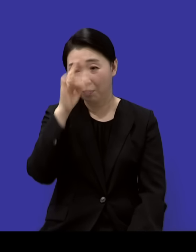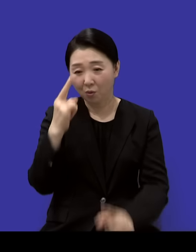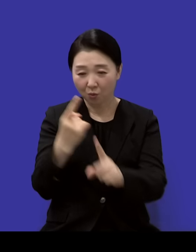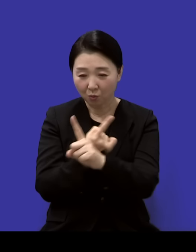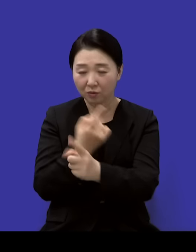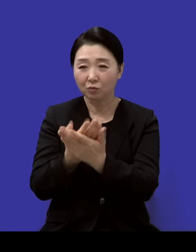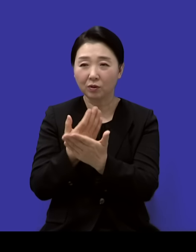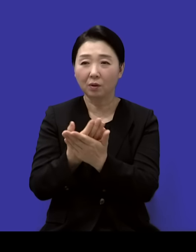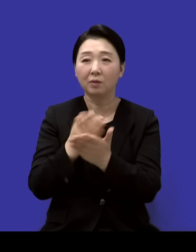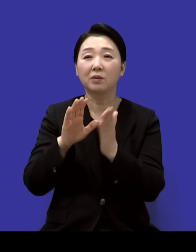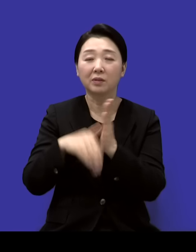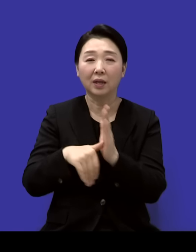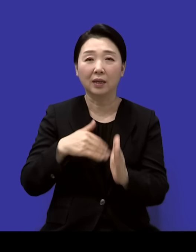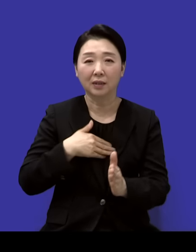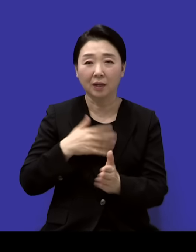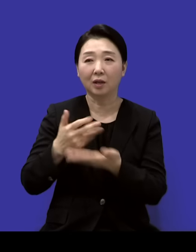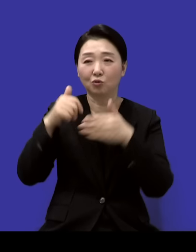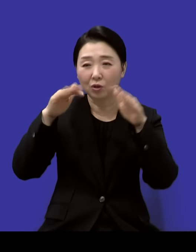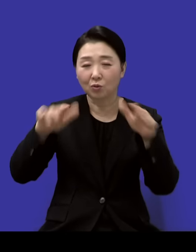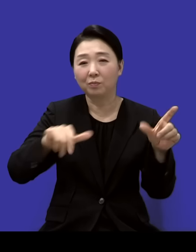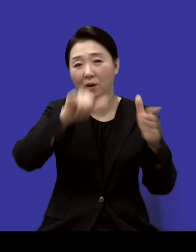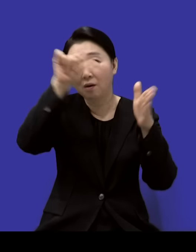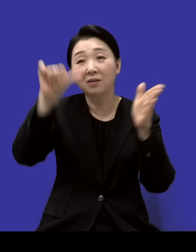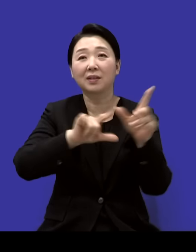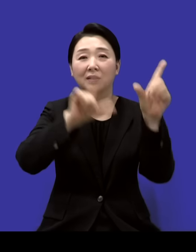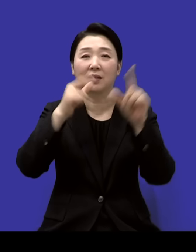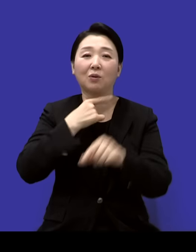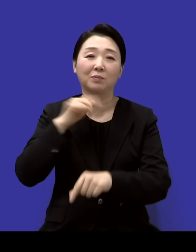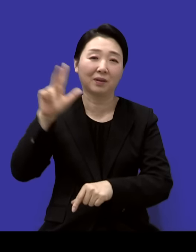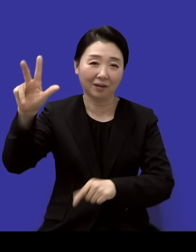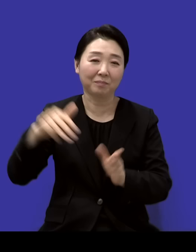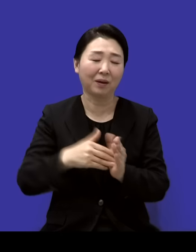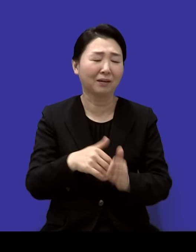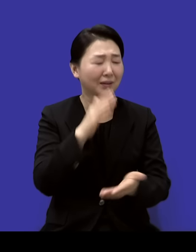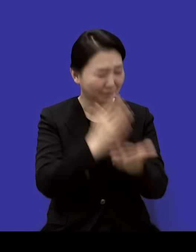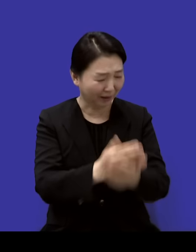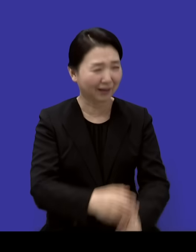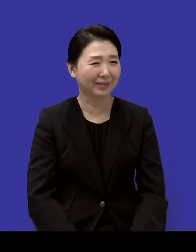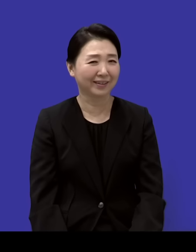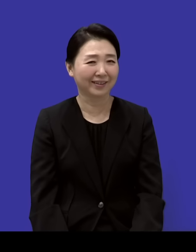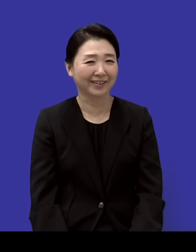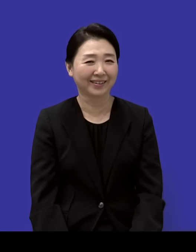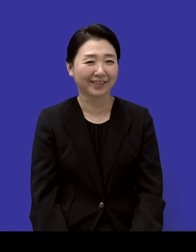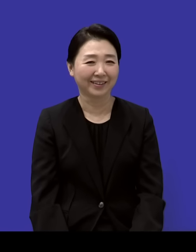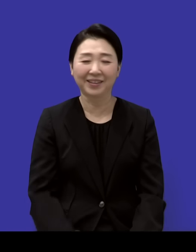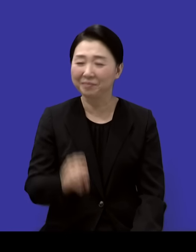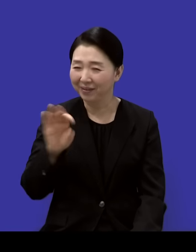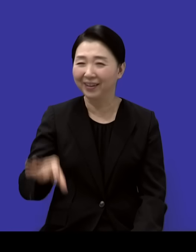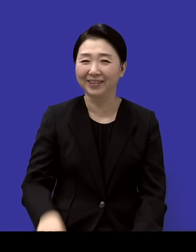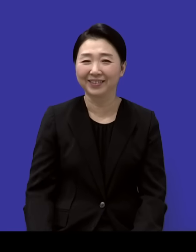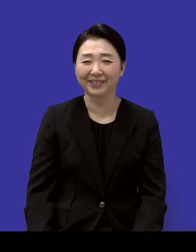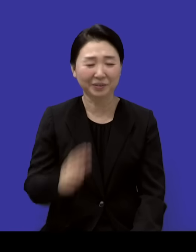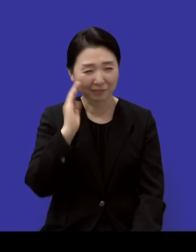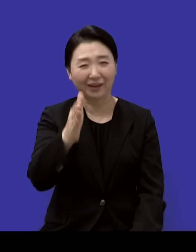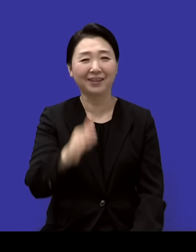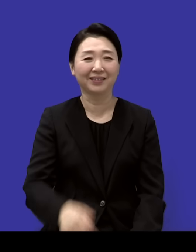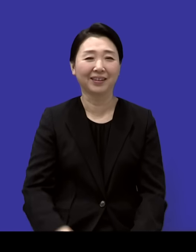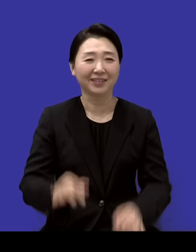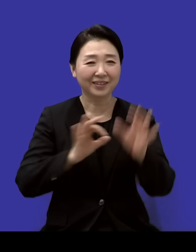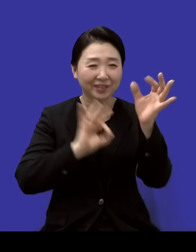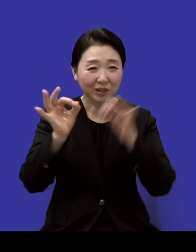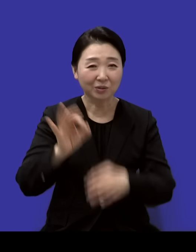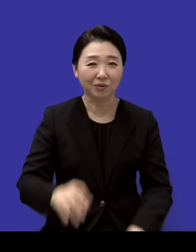종으로 평생을 살겠다. 근데 기도한 적이 있었죠. 예. 그런 거 하지 말아요. 그걸 강조하잖아요. 제 말이요. 하나님께서 내가 크게 실수한 거.